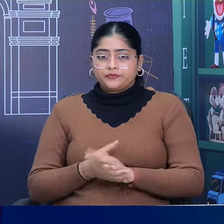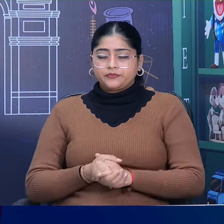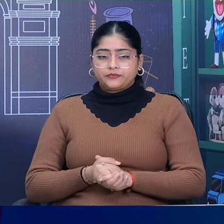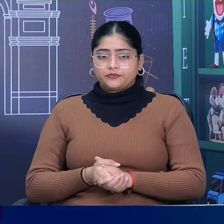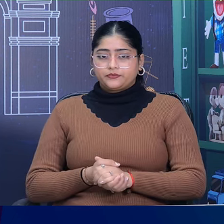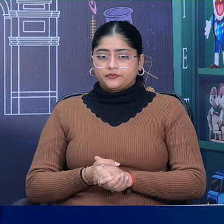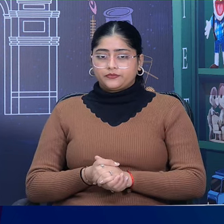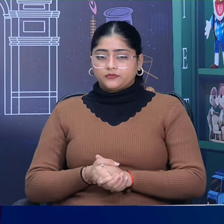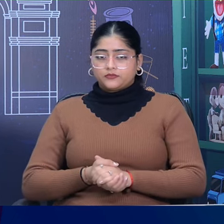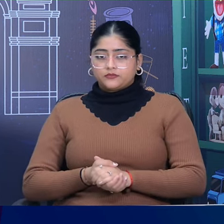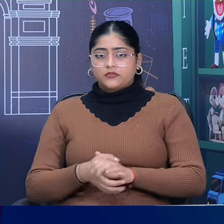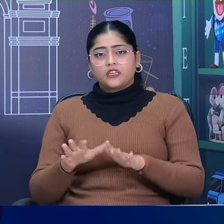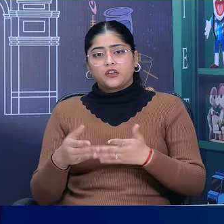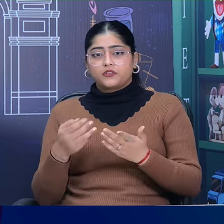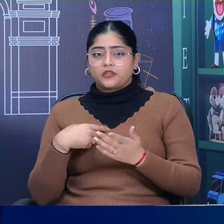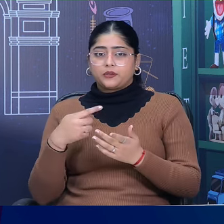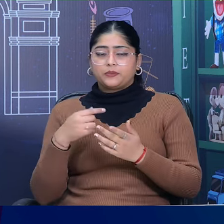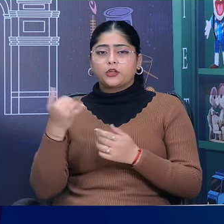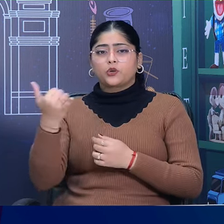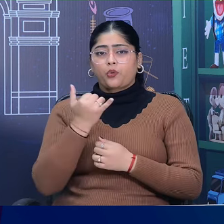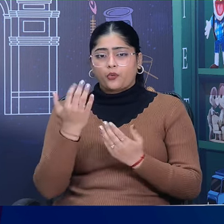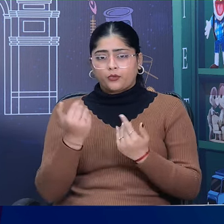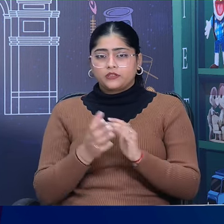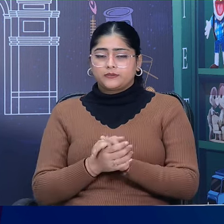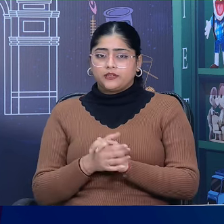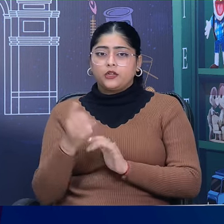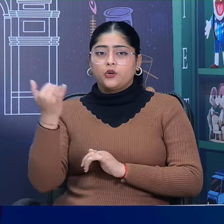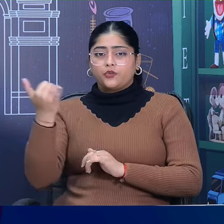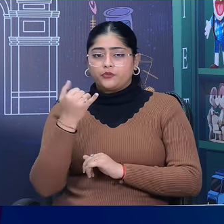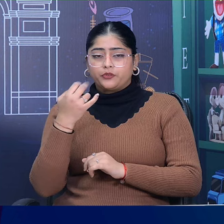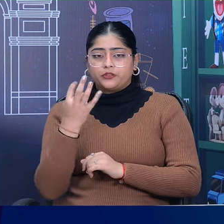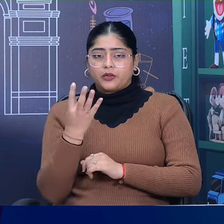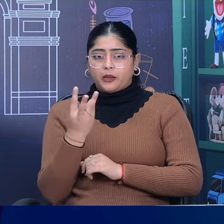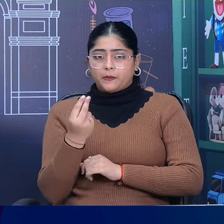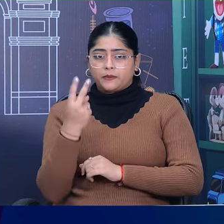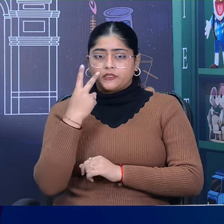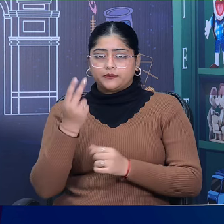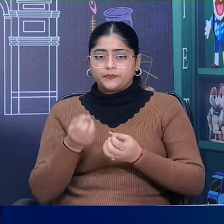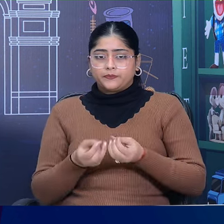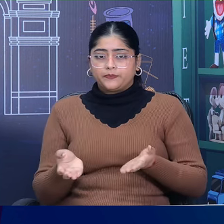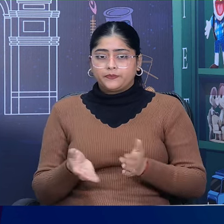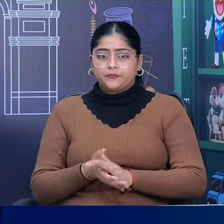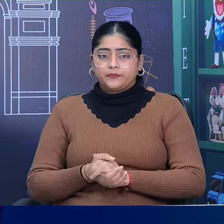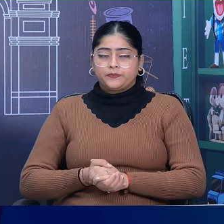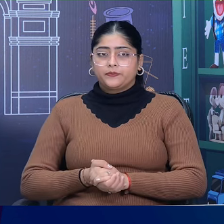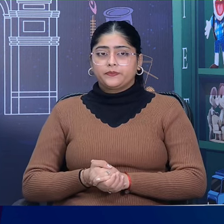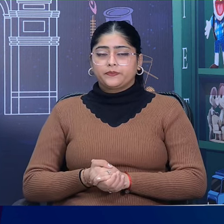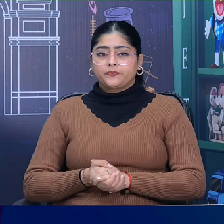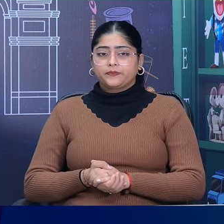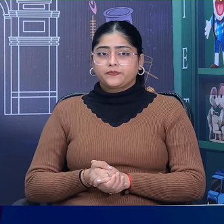dth.in पर या फिर आप हमें कांटेक्ट कर सकते हैं हमारा कांटेक्ट नंबर आपकी स्क्रीन पर फ्लैश हो रहा है यह है